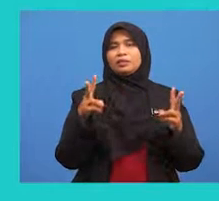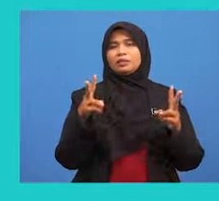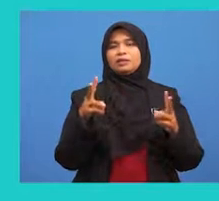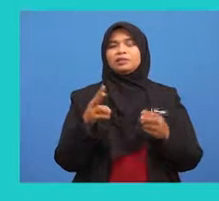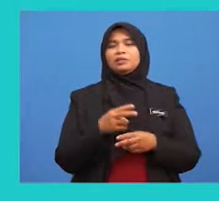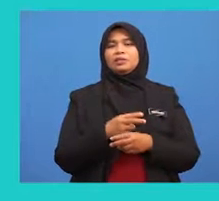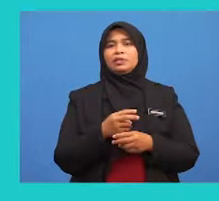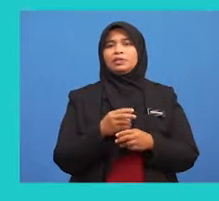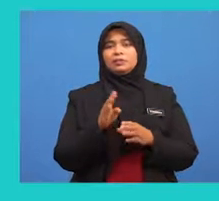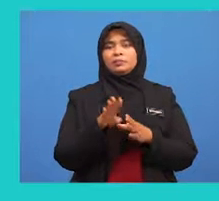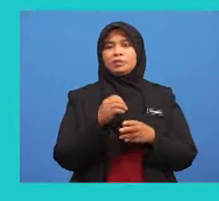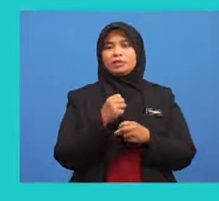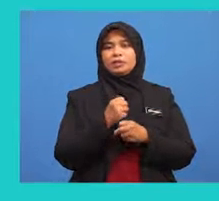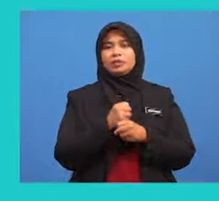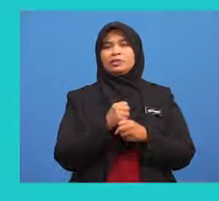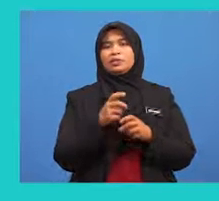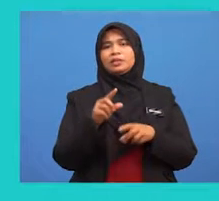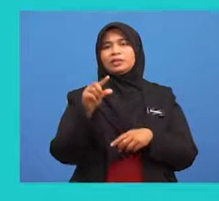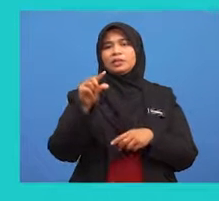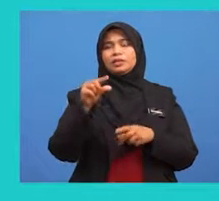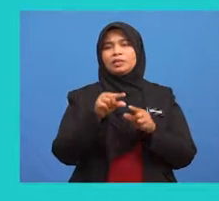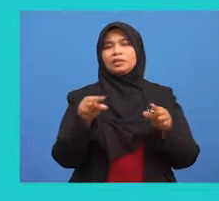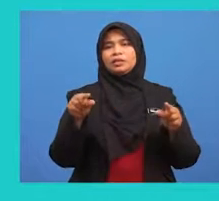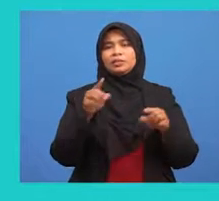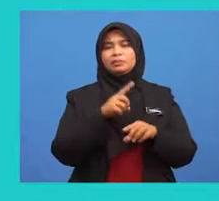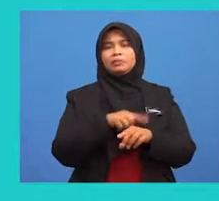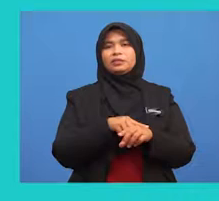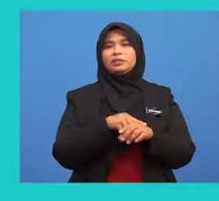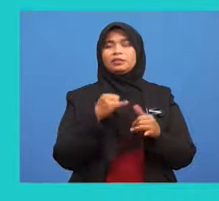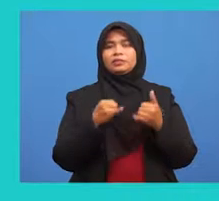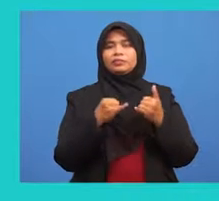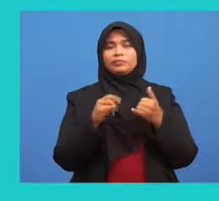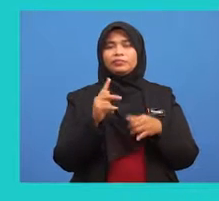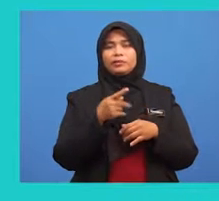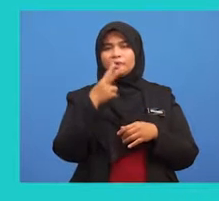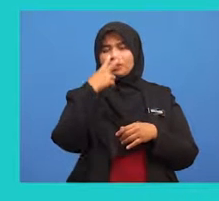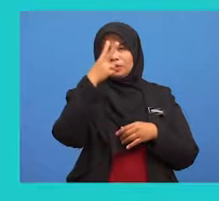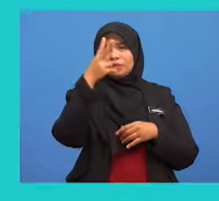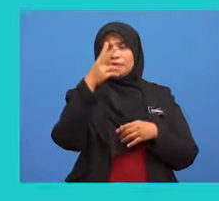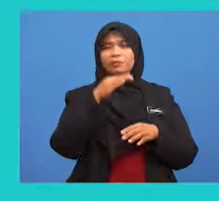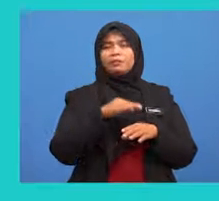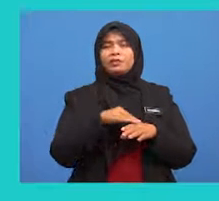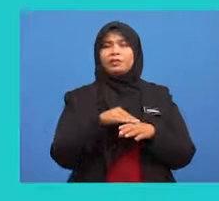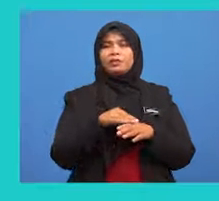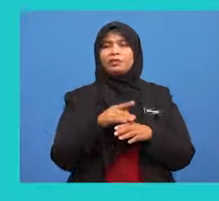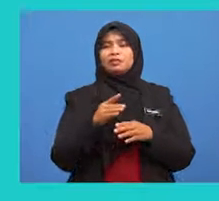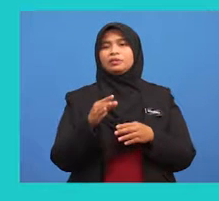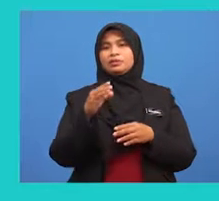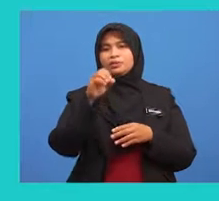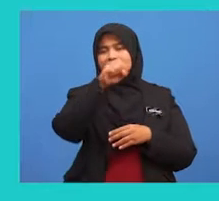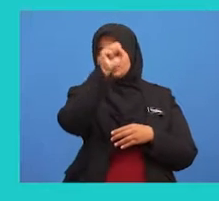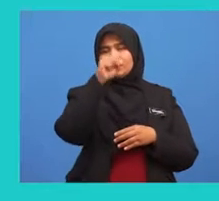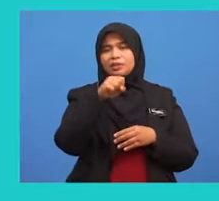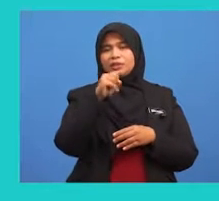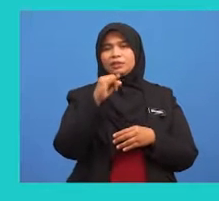bergantung dengan garis masa. Jika kita lihat pada kehendak soalan ini,